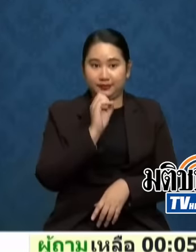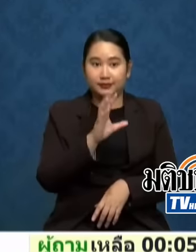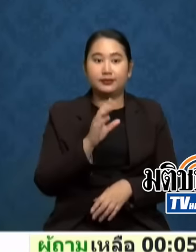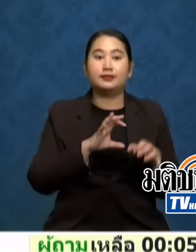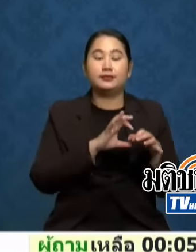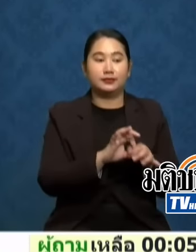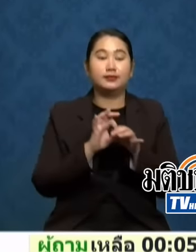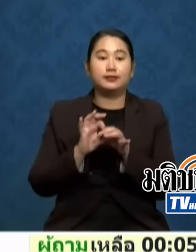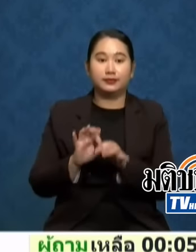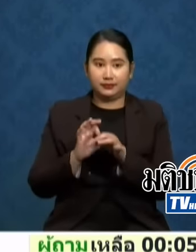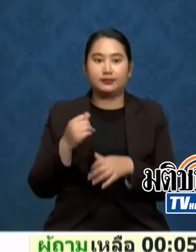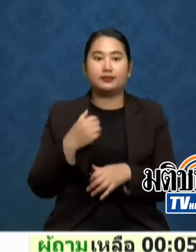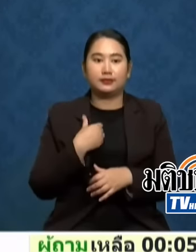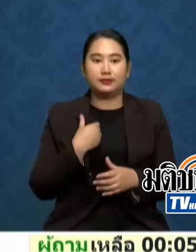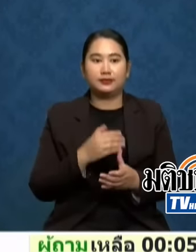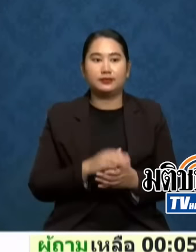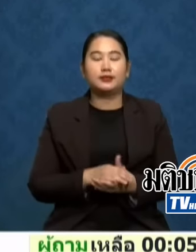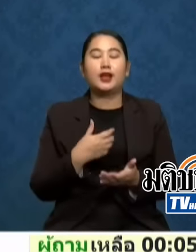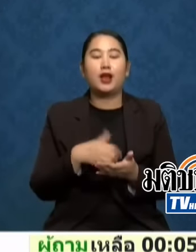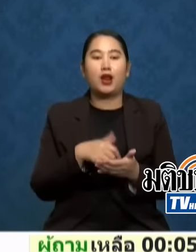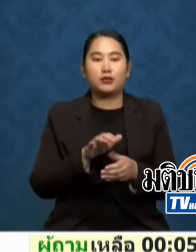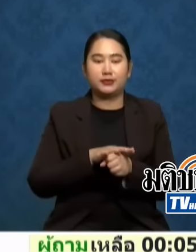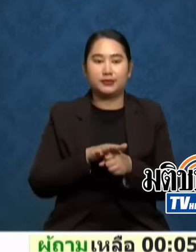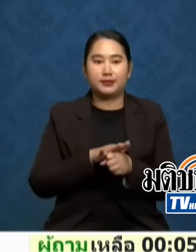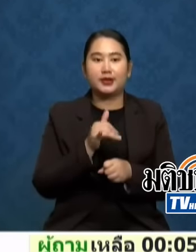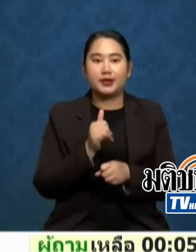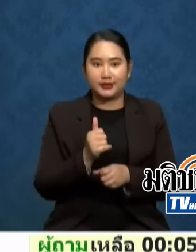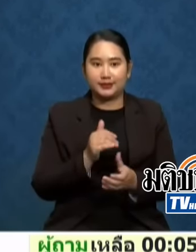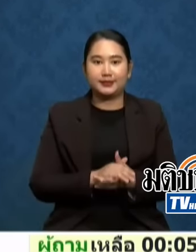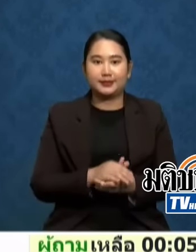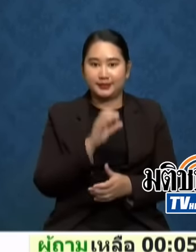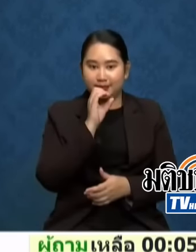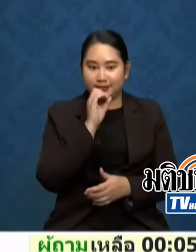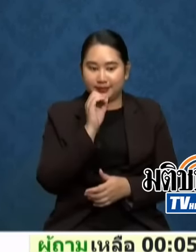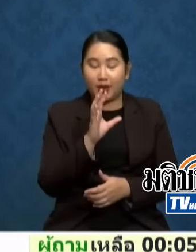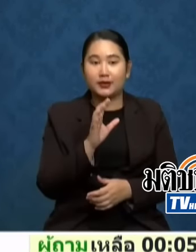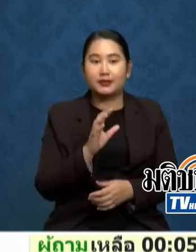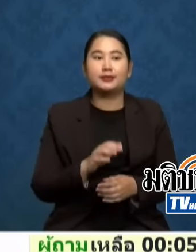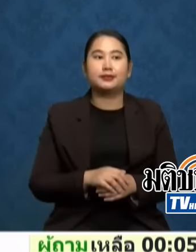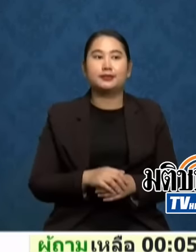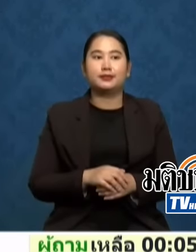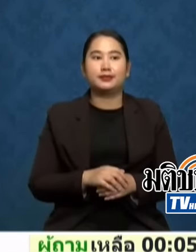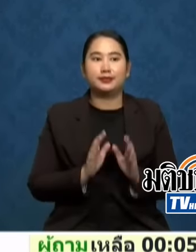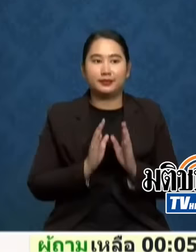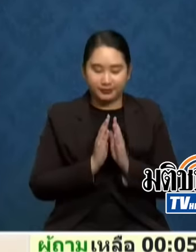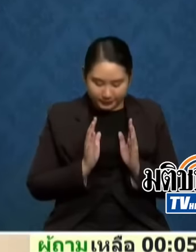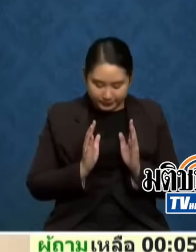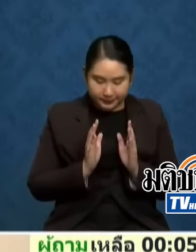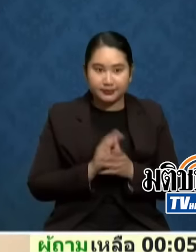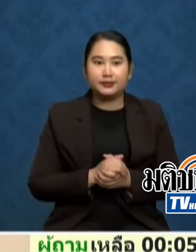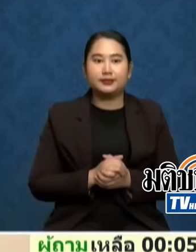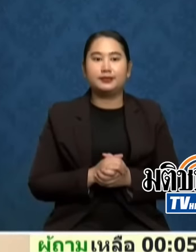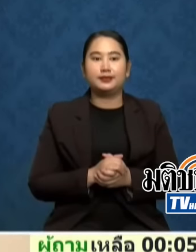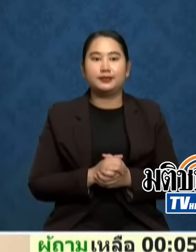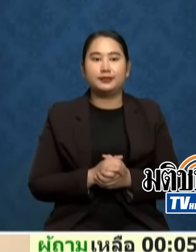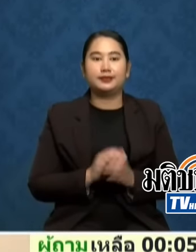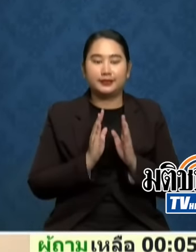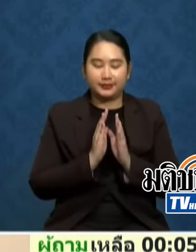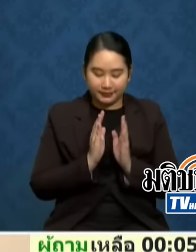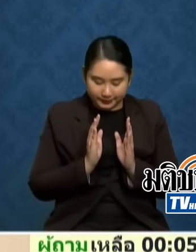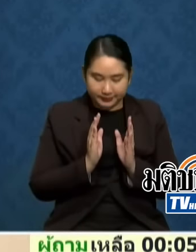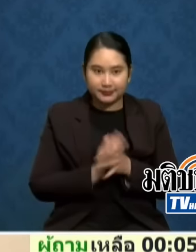ามีความห่วงใยและเสนอแนะขึ้นมานะครับในเบื้องต้นผมขออนุญาตกับเรียนท่านประธานถึงสมาชิกเบื้องต้นเท่านี้ก่อนนะครับขอบคุณครับ ครับขอบคุณท่าน